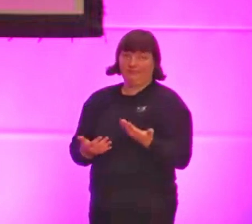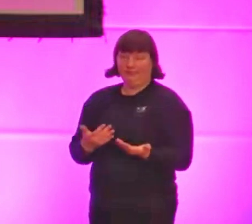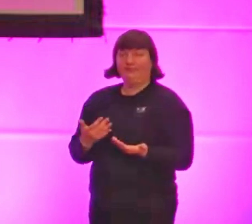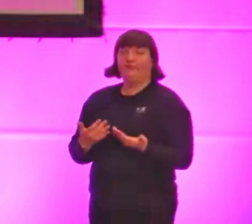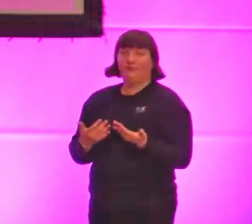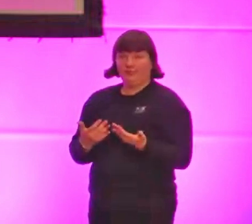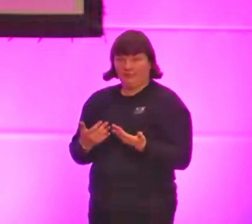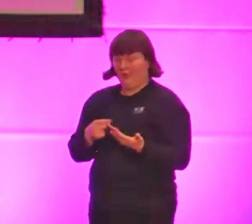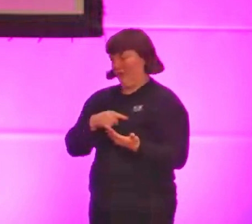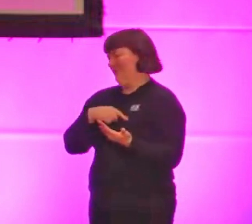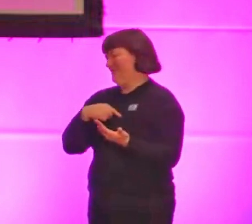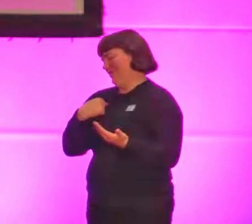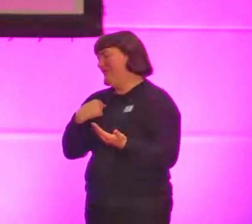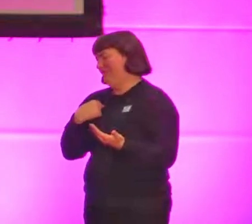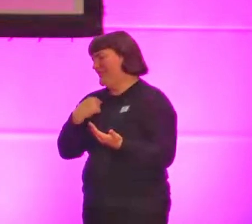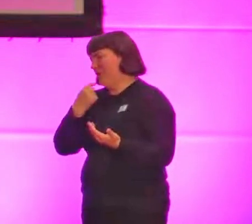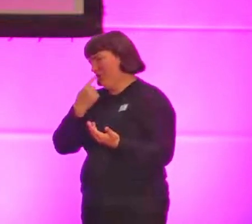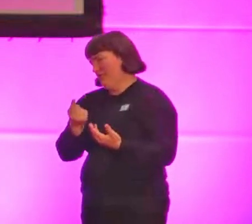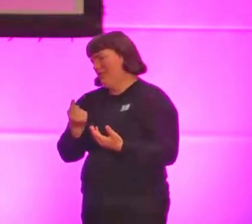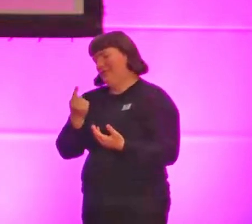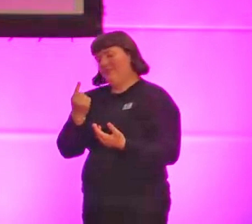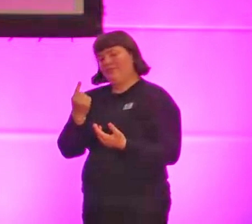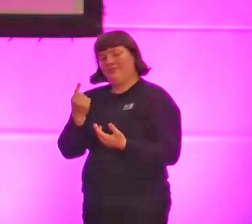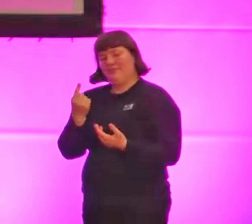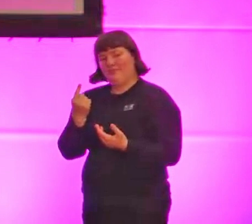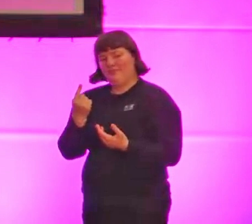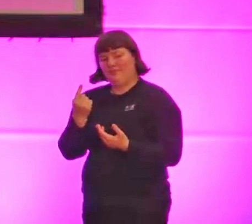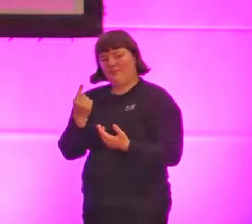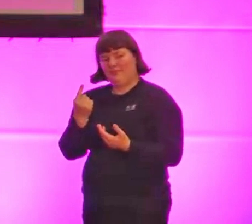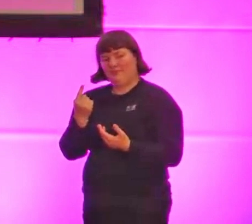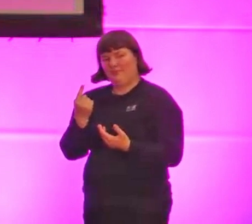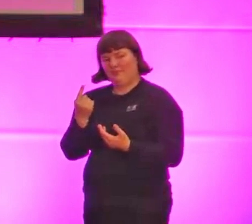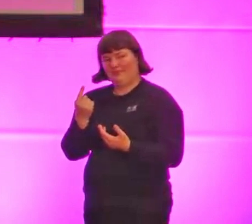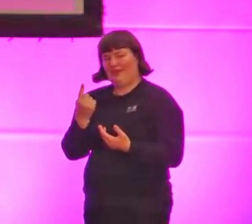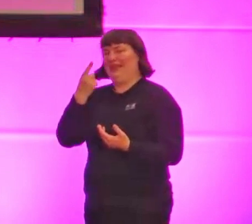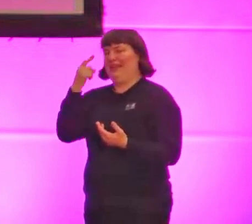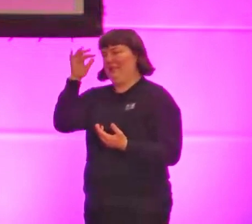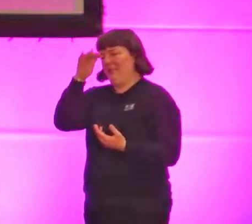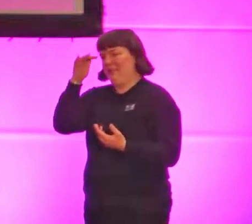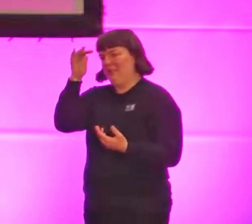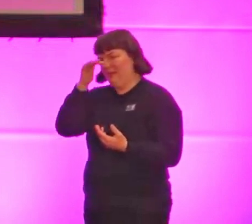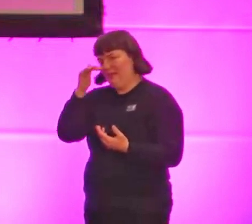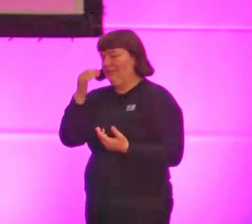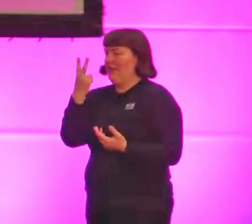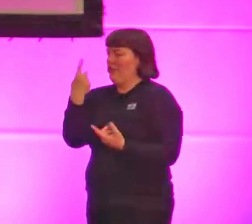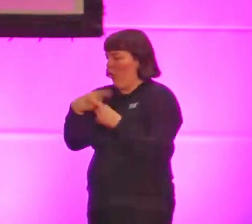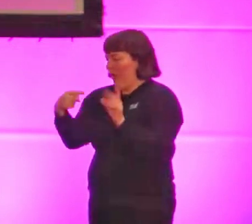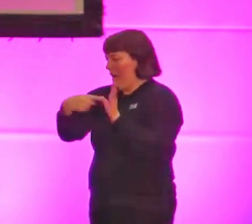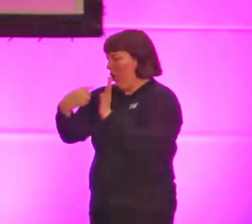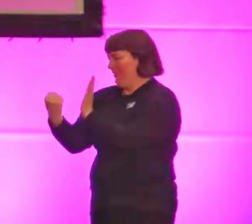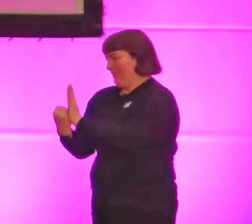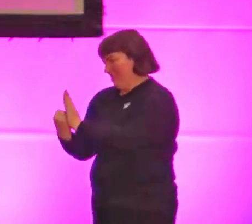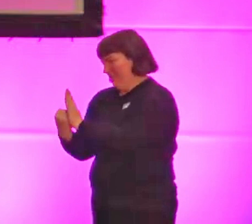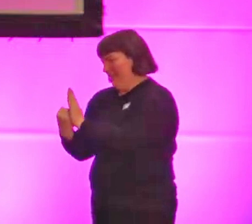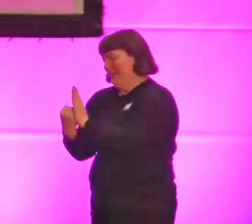Då sa vi så här, alltså det är nämligen kruxet är att det är två olika lagstiftningar vi pratar